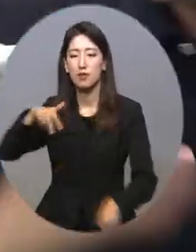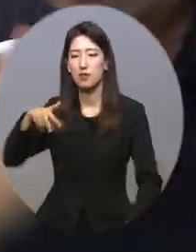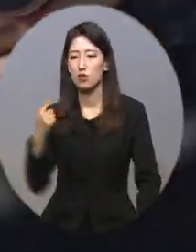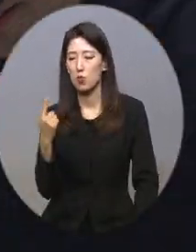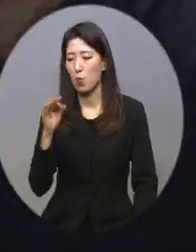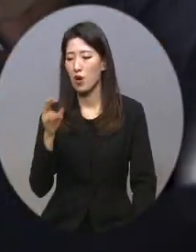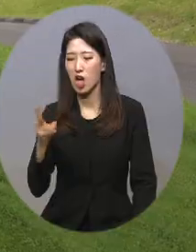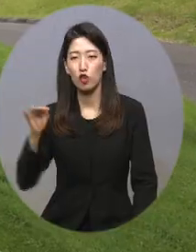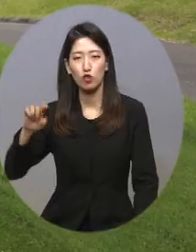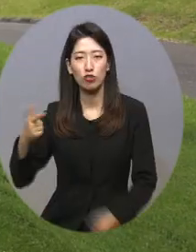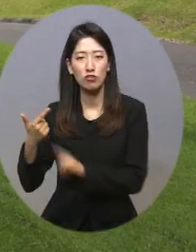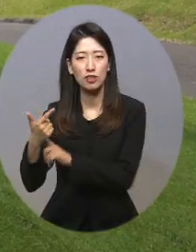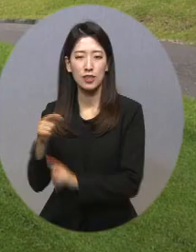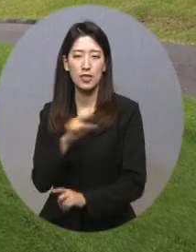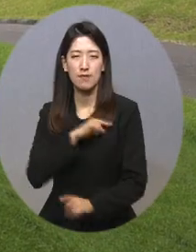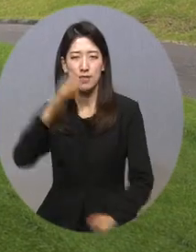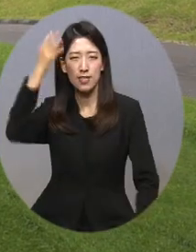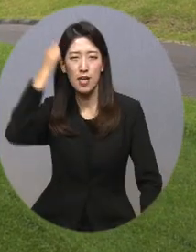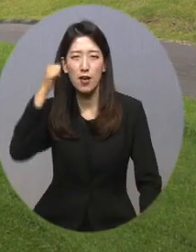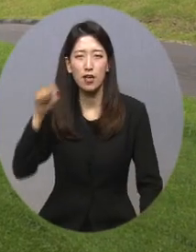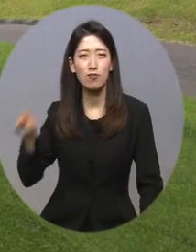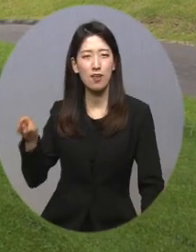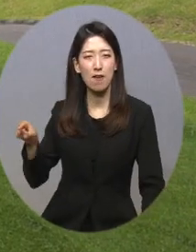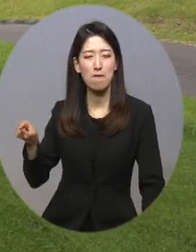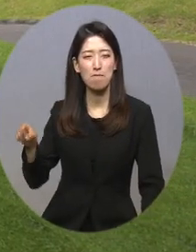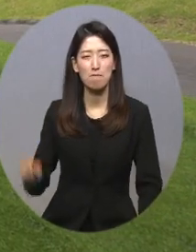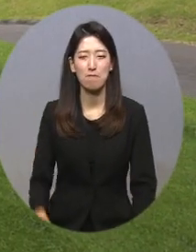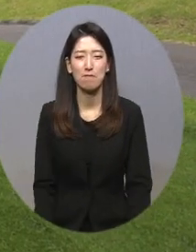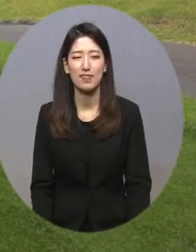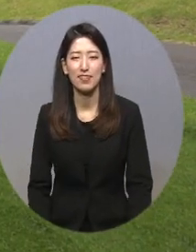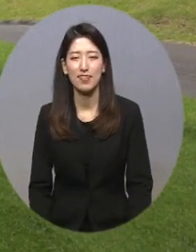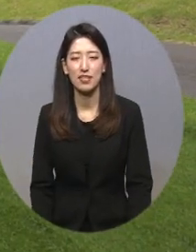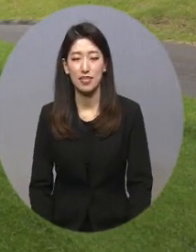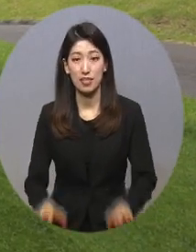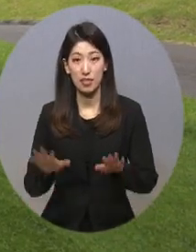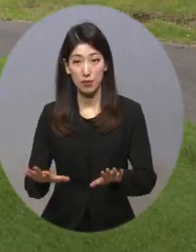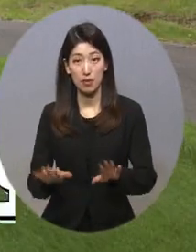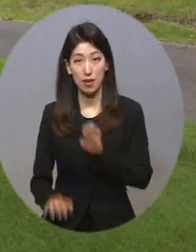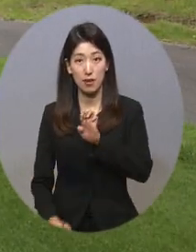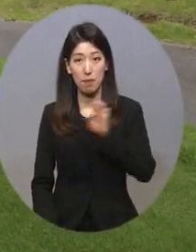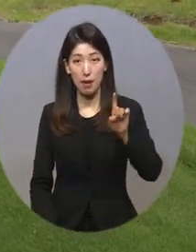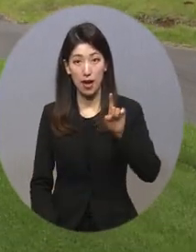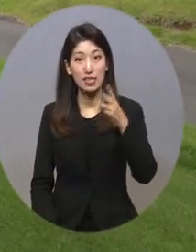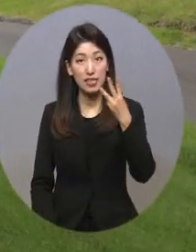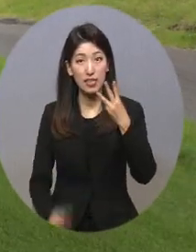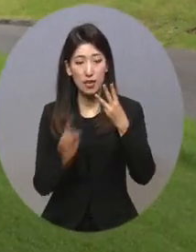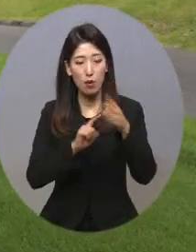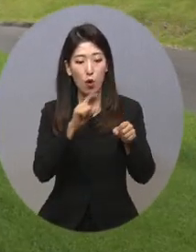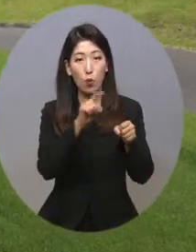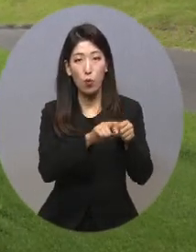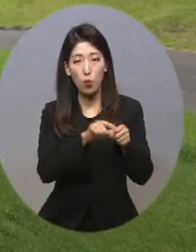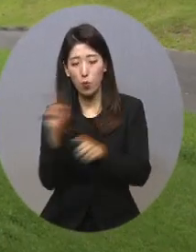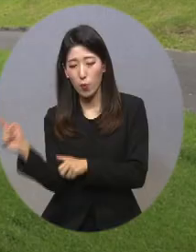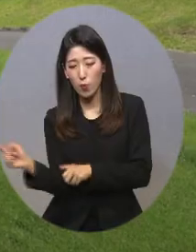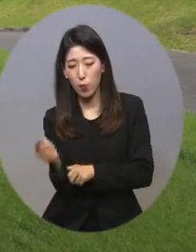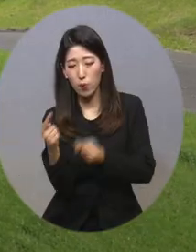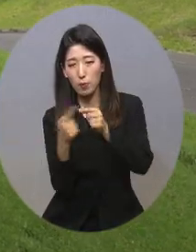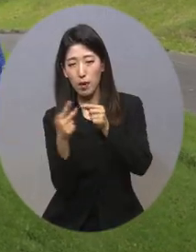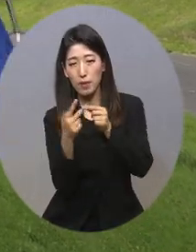조영훈입니다. 보이스 다 넘겨. 여기 파3. 아니, 뭐. 아, 우리 다 셋 다. 아, 그럼. 고맙다. 하나, 둘,